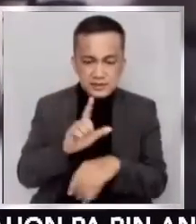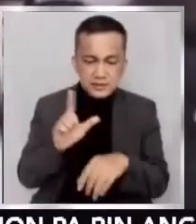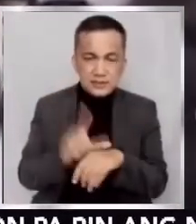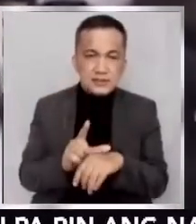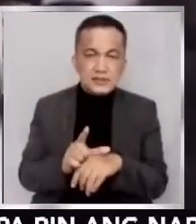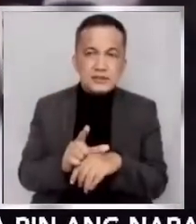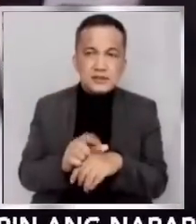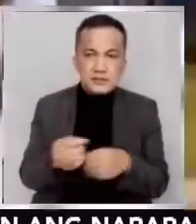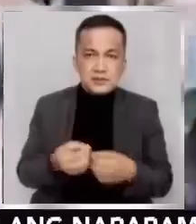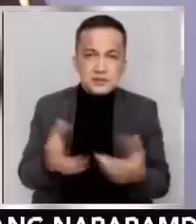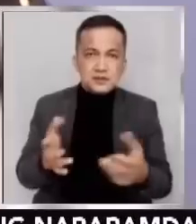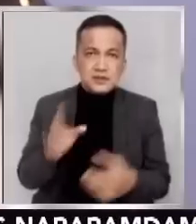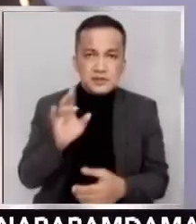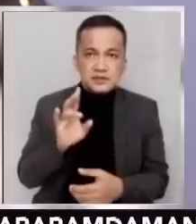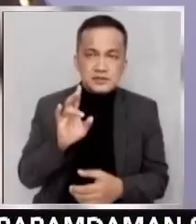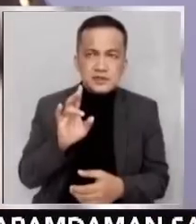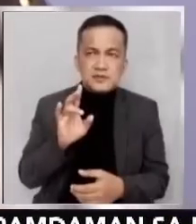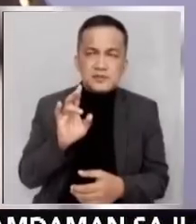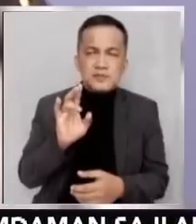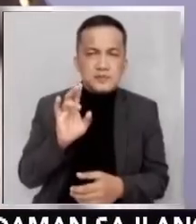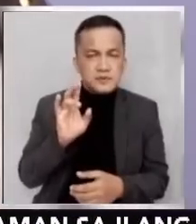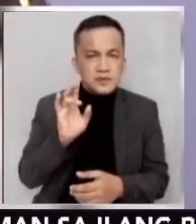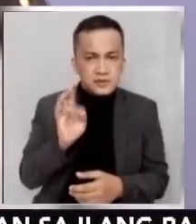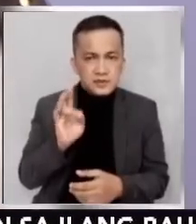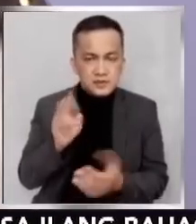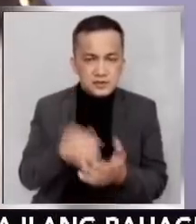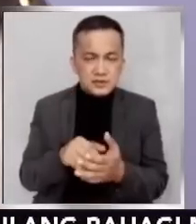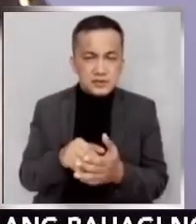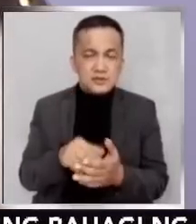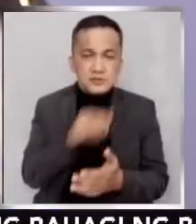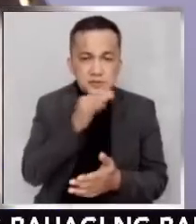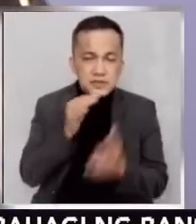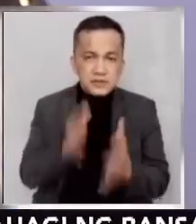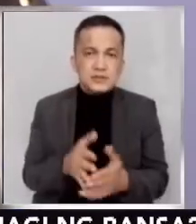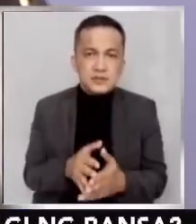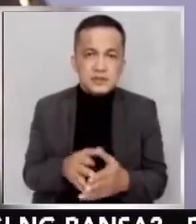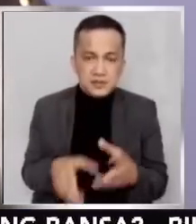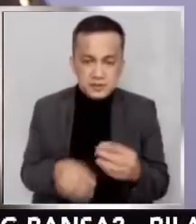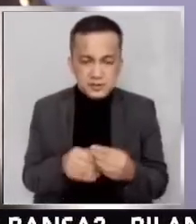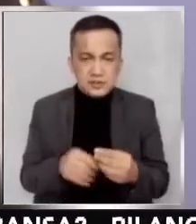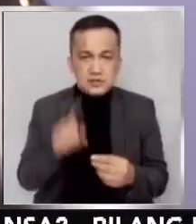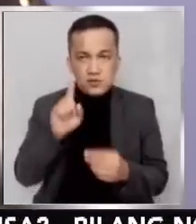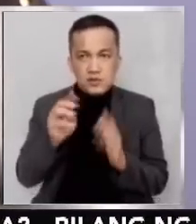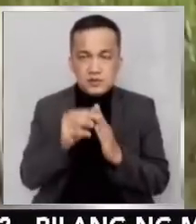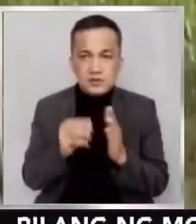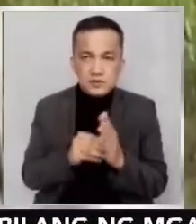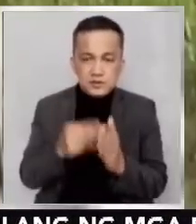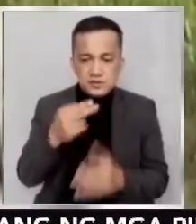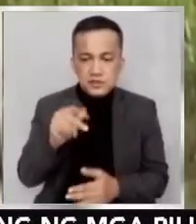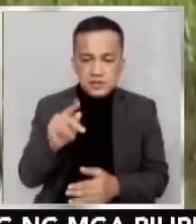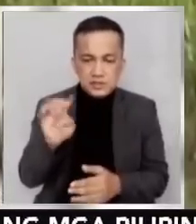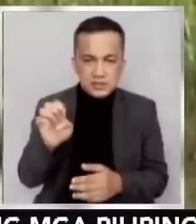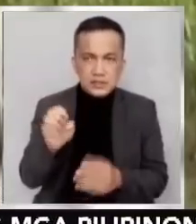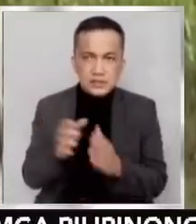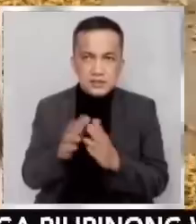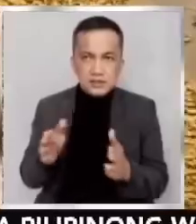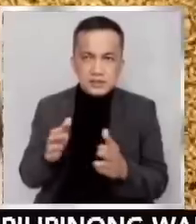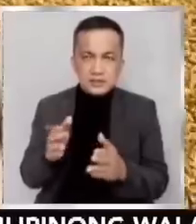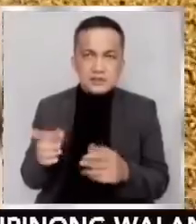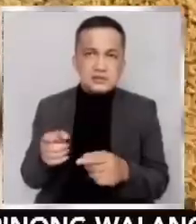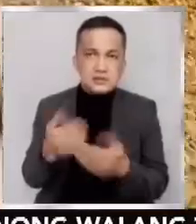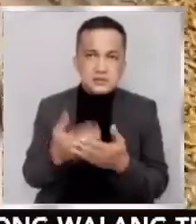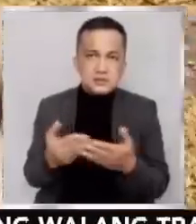70,000 magsasaka. Kung magkakadagdag ng almost 1 million na hektarya, malaking bagay yun sa ating produksyon. Para